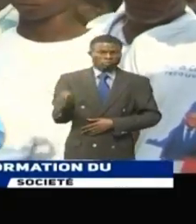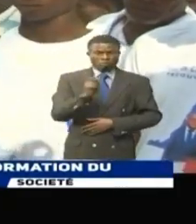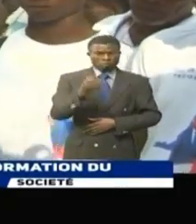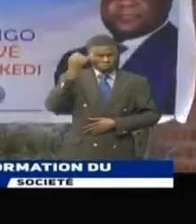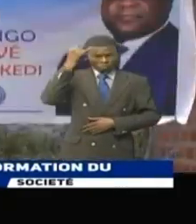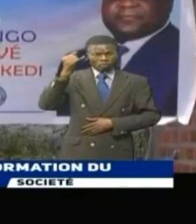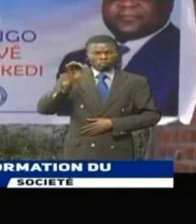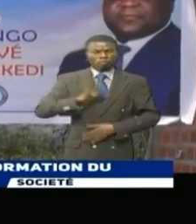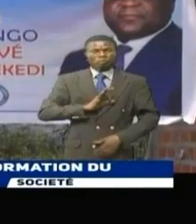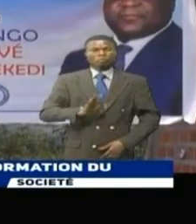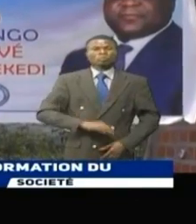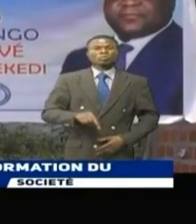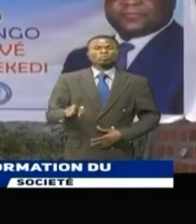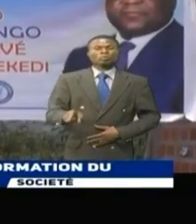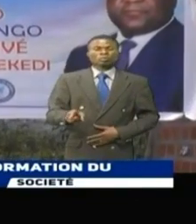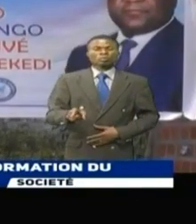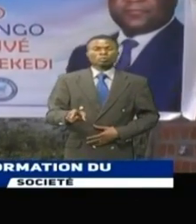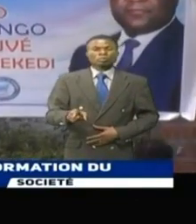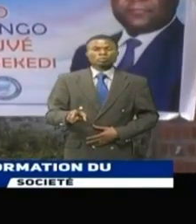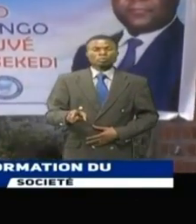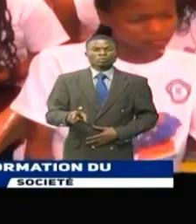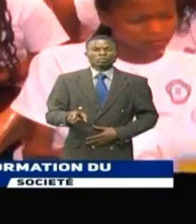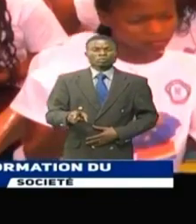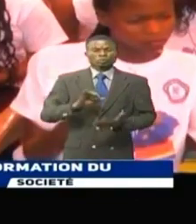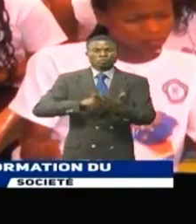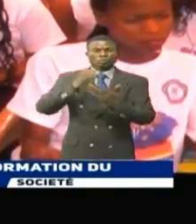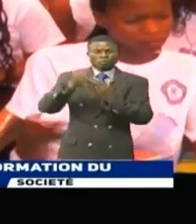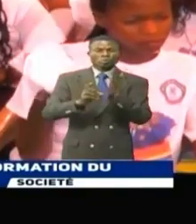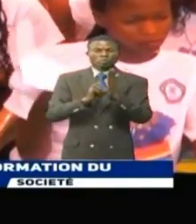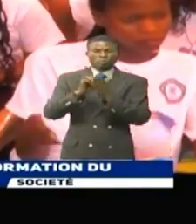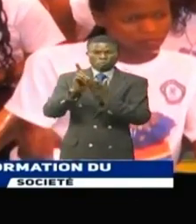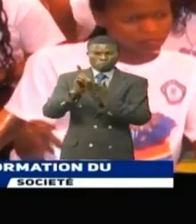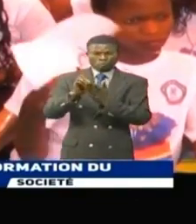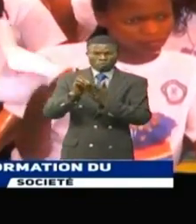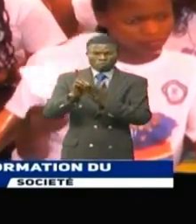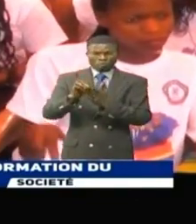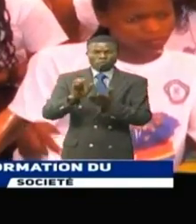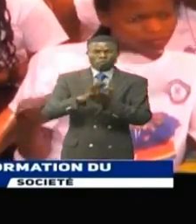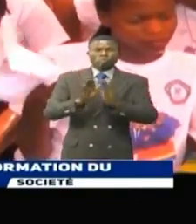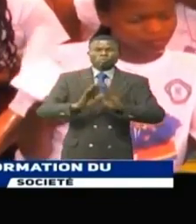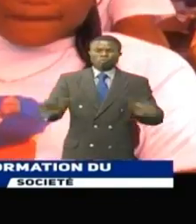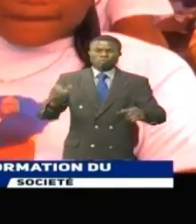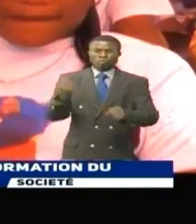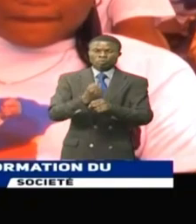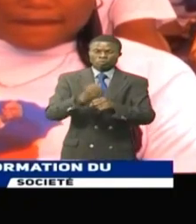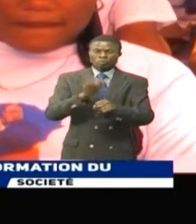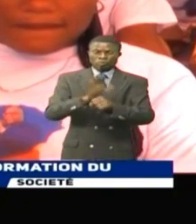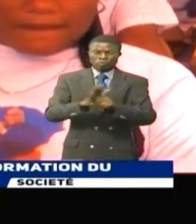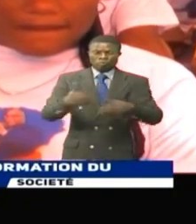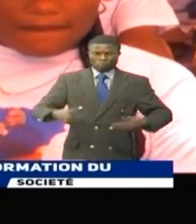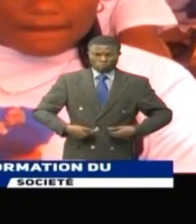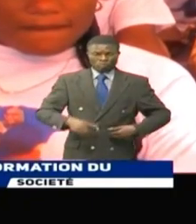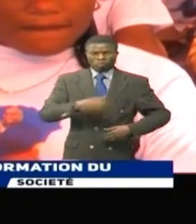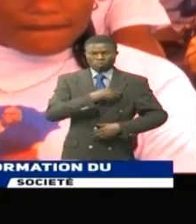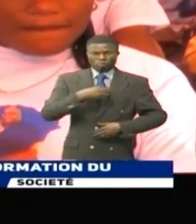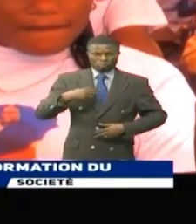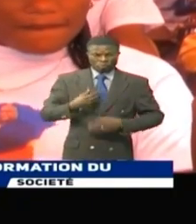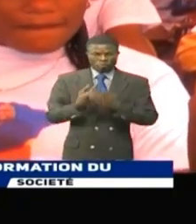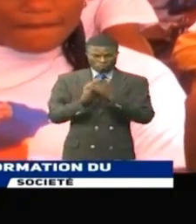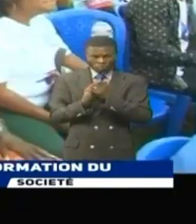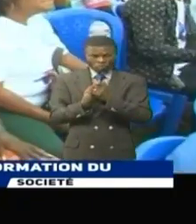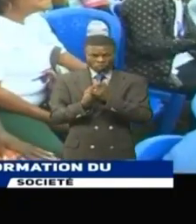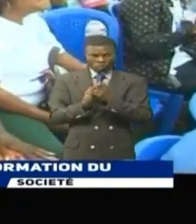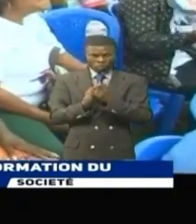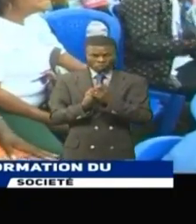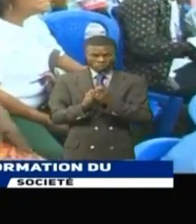de la République, Félix-Antoine Tshisekedi, les projets de développement à forte capacité d'emploi des jeunes et des femmes sont en cours et